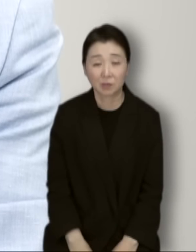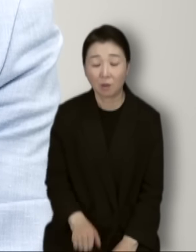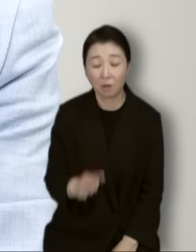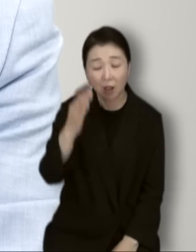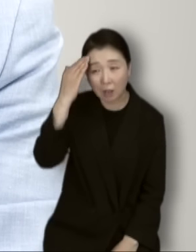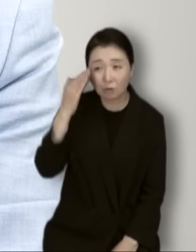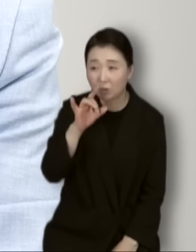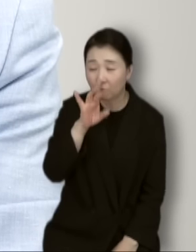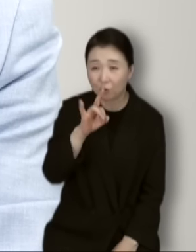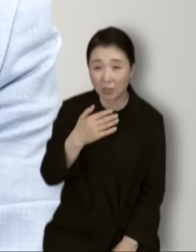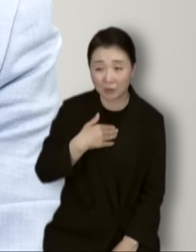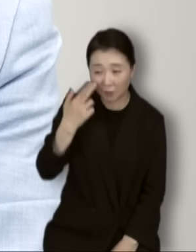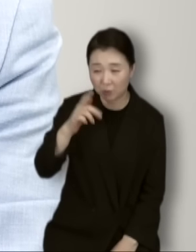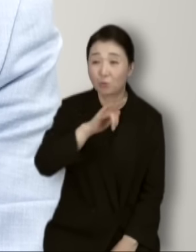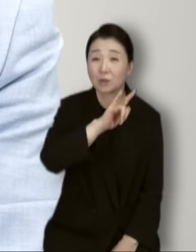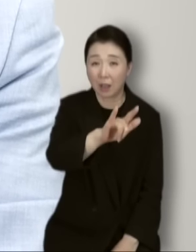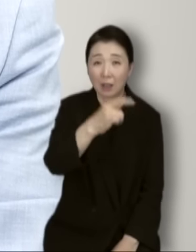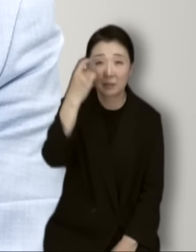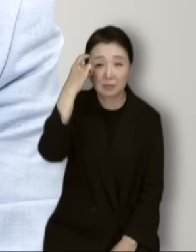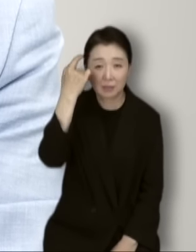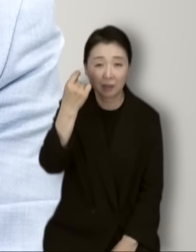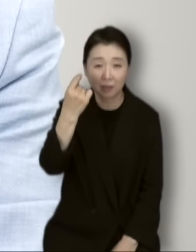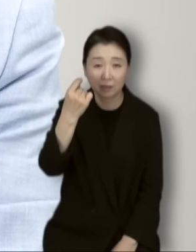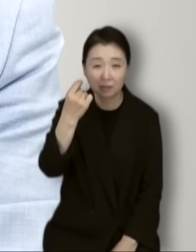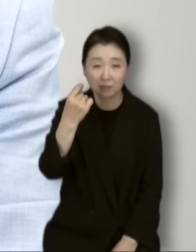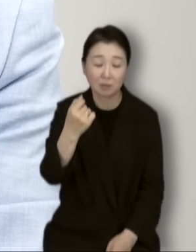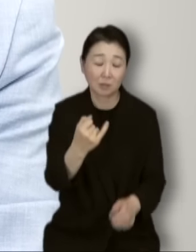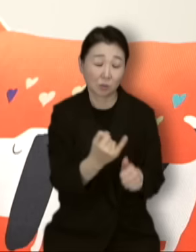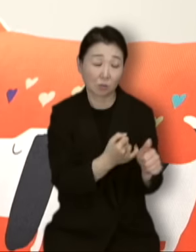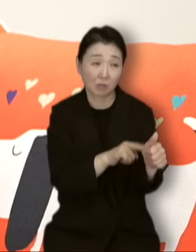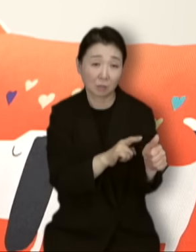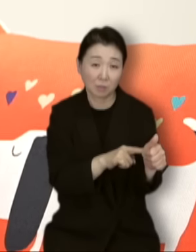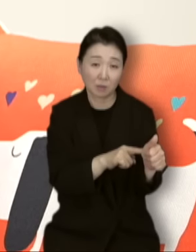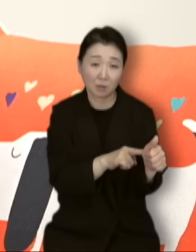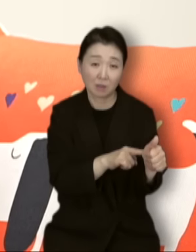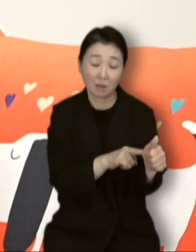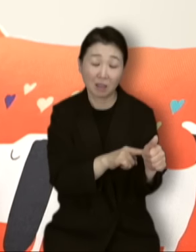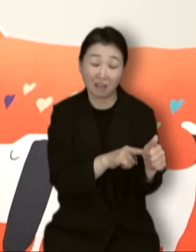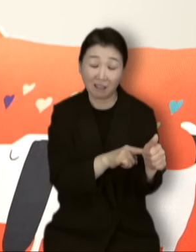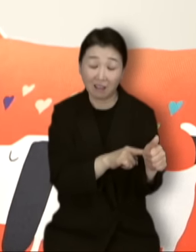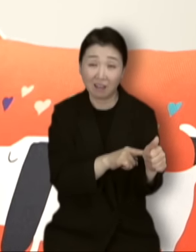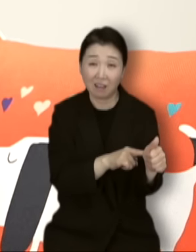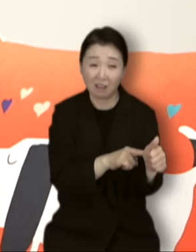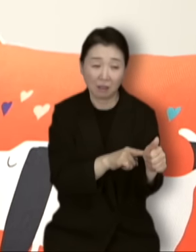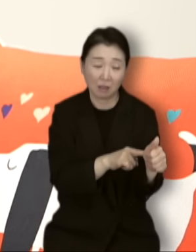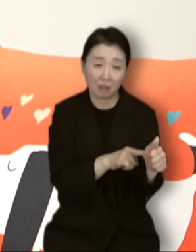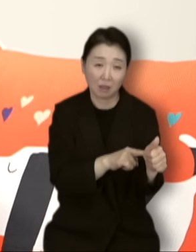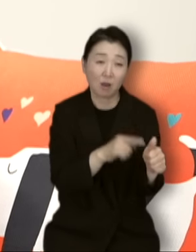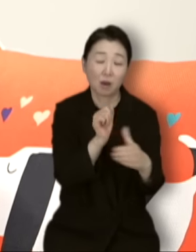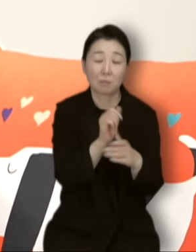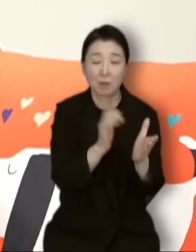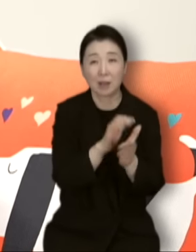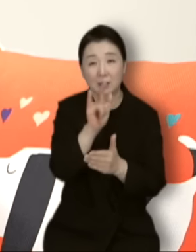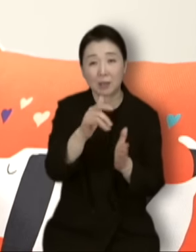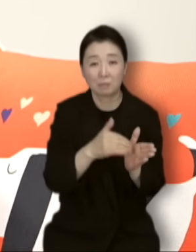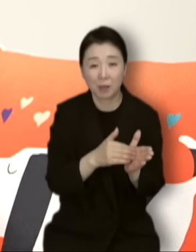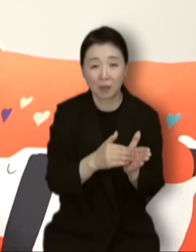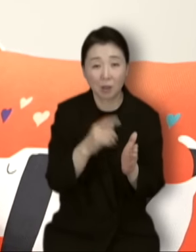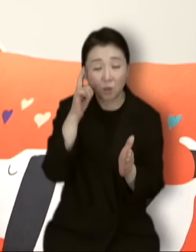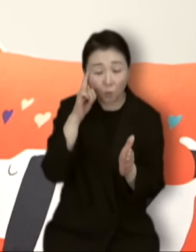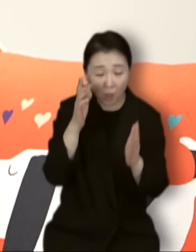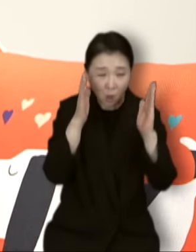그래서 이거 안 되겠다 한국에서는 내가 미국을 가야겠다 뭐 이런 생각을 하면서 남편이 비지팅 닥터로 갔는데 어찌됐든 애들이